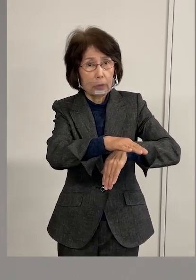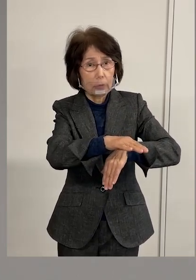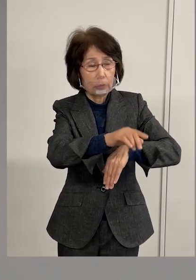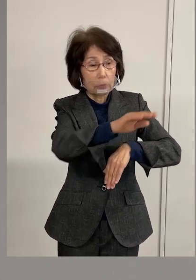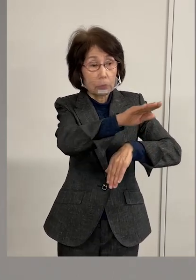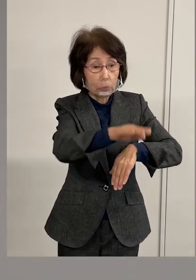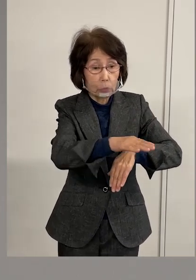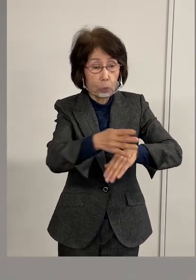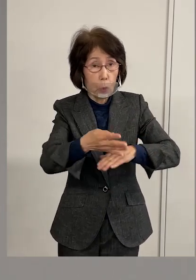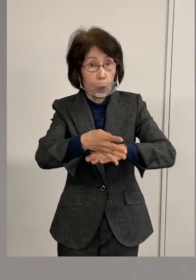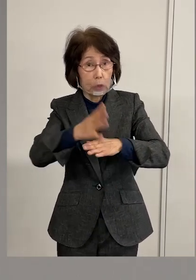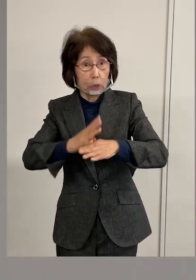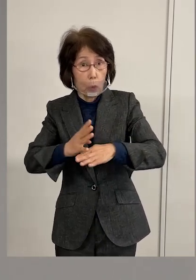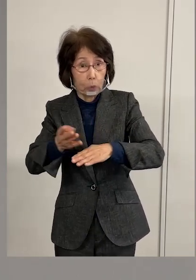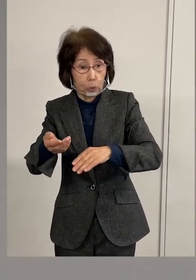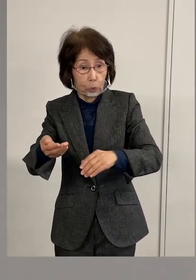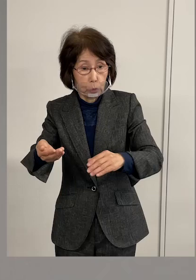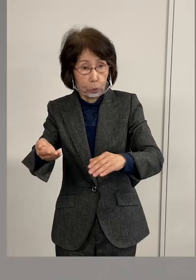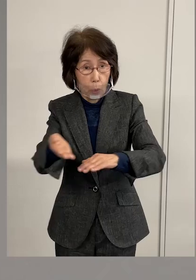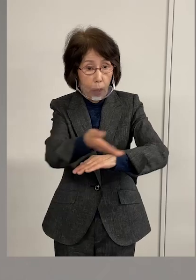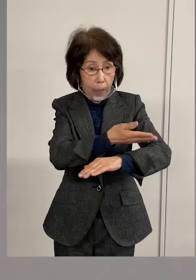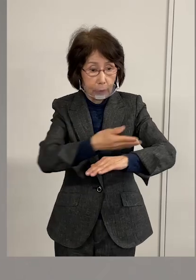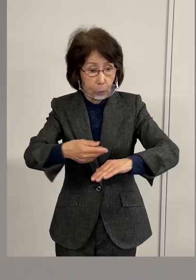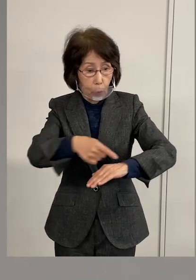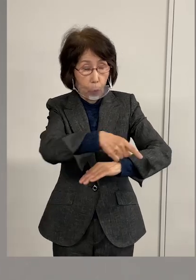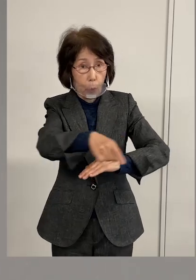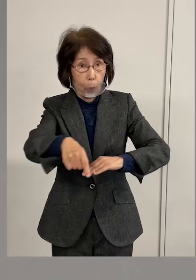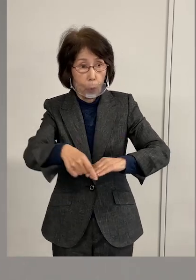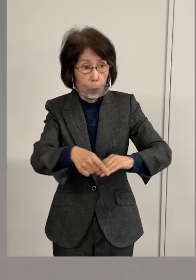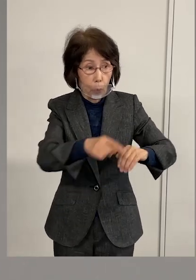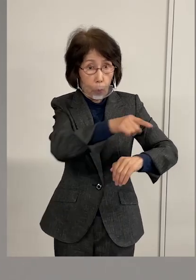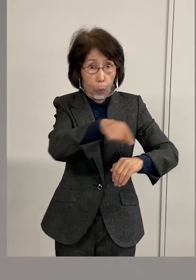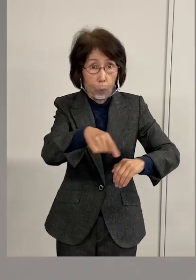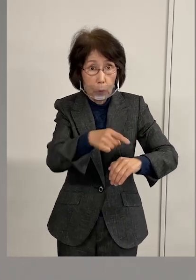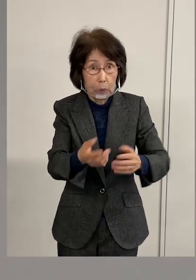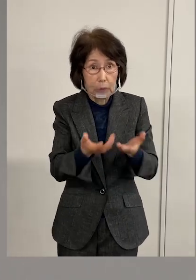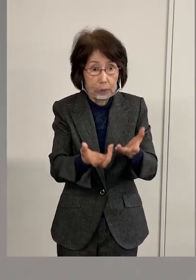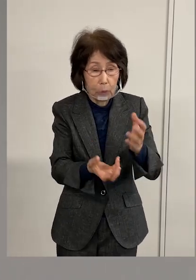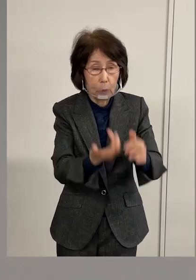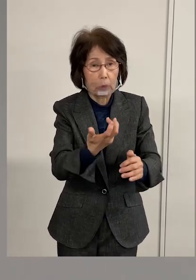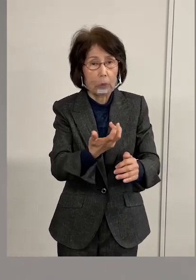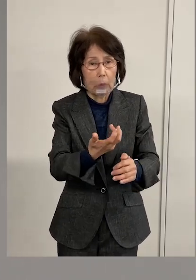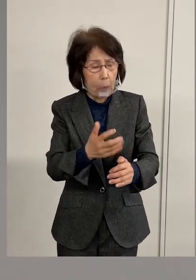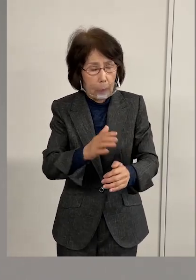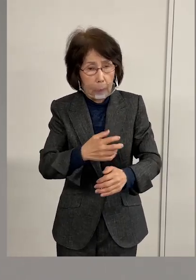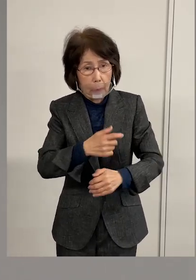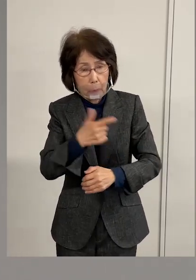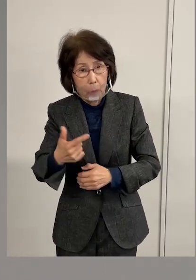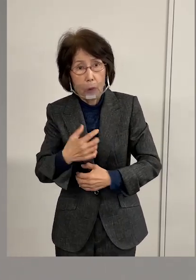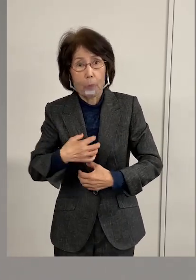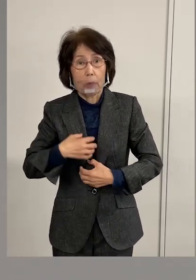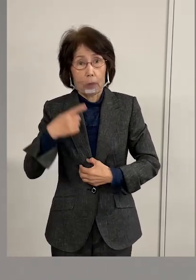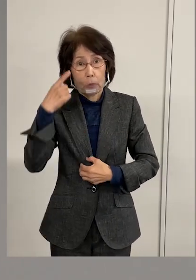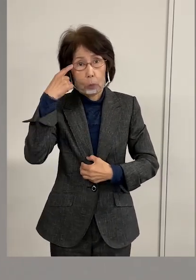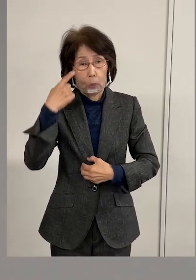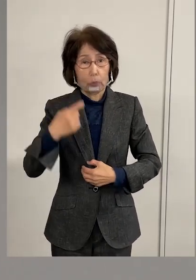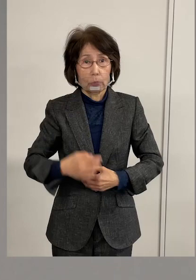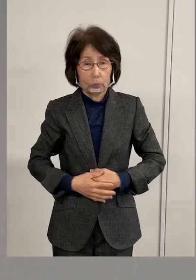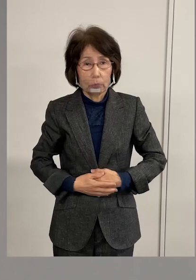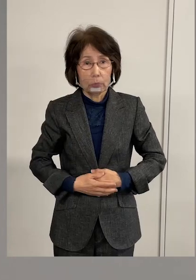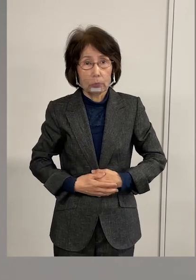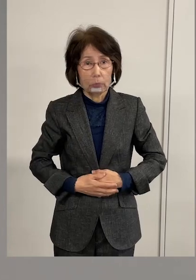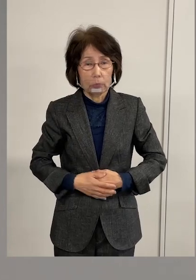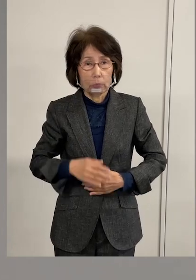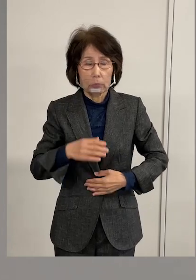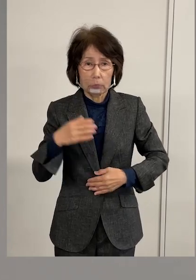と四国半島との間での地震が起き始めると、多分要注意だなというふうに思ってるんですが、歴史的